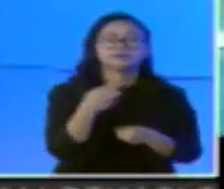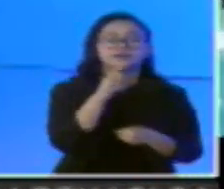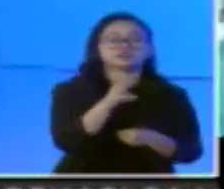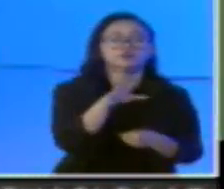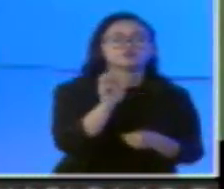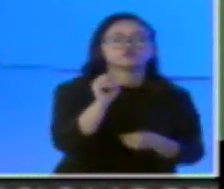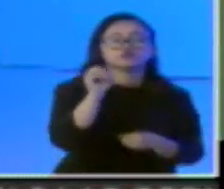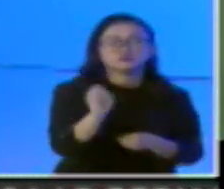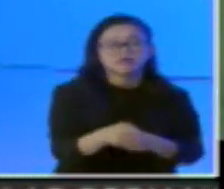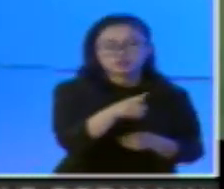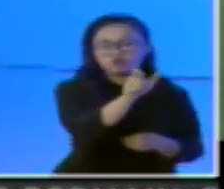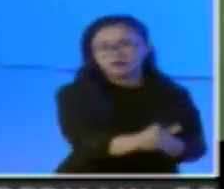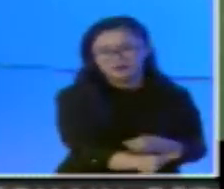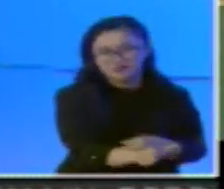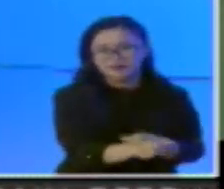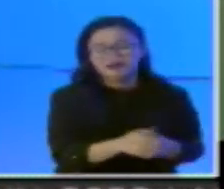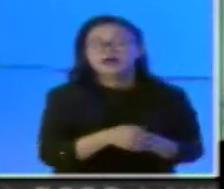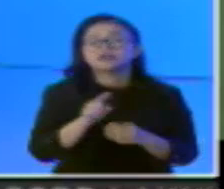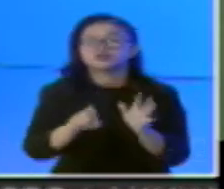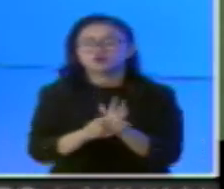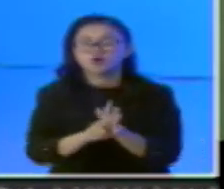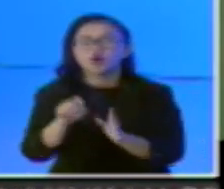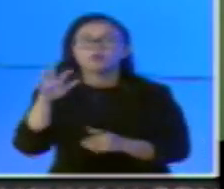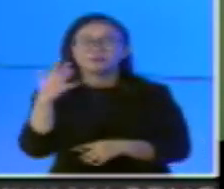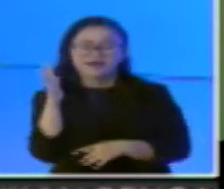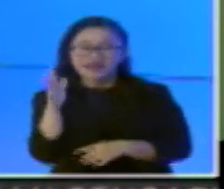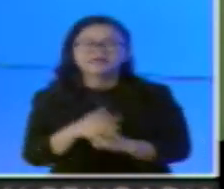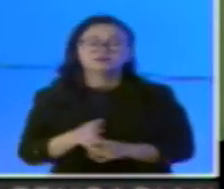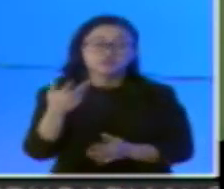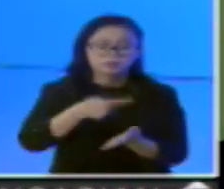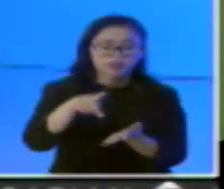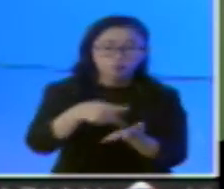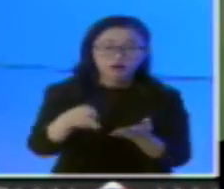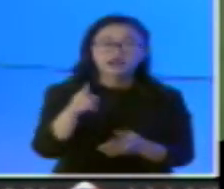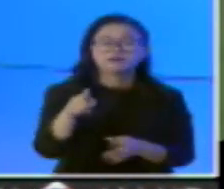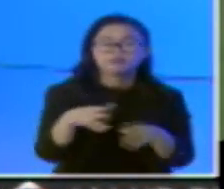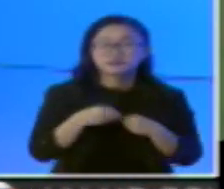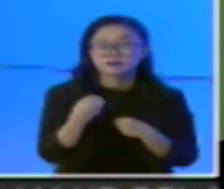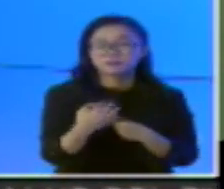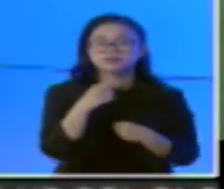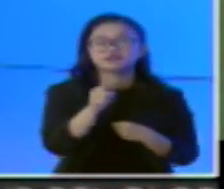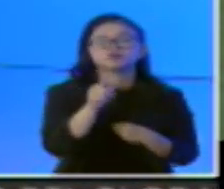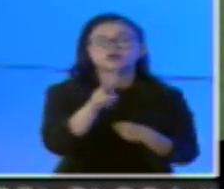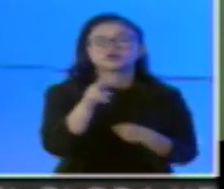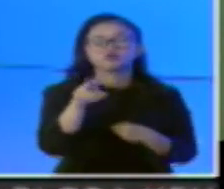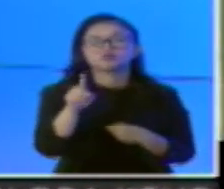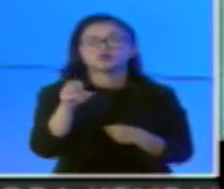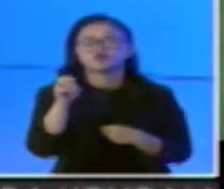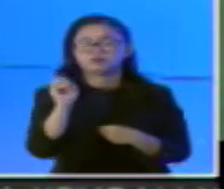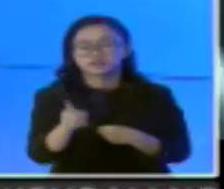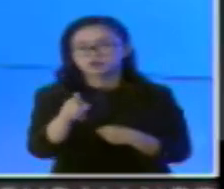rupiah. Lalu peraih medali perak seperti sepak bola mendapatkan 210 juta rupiah per orang, sedangkan